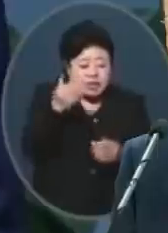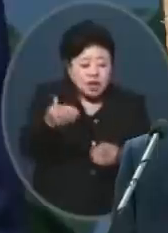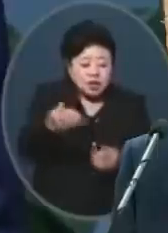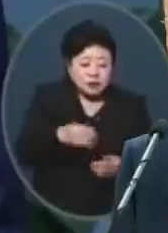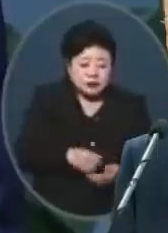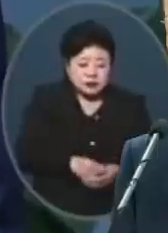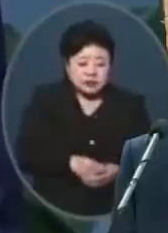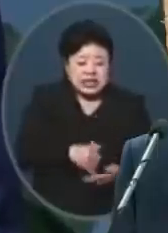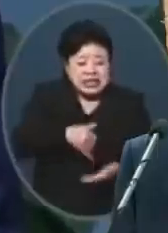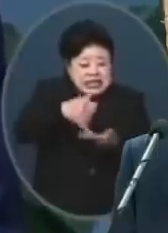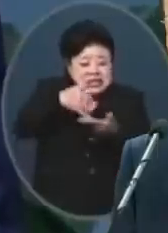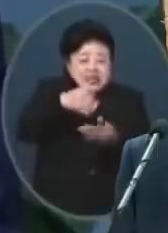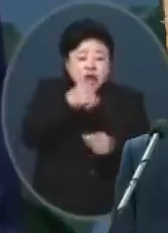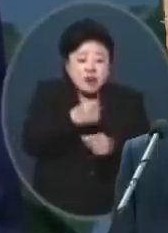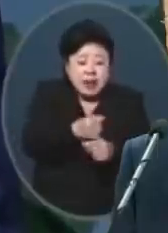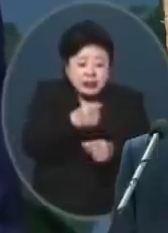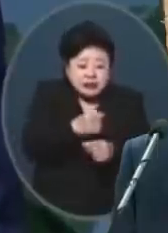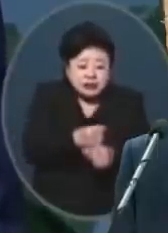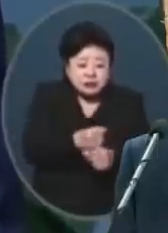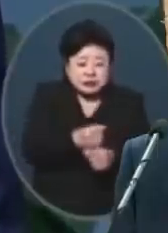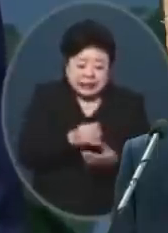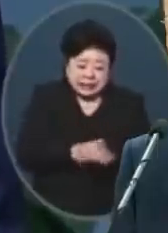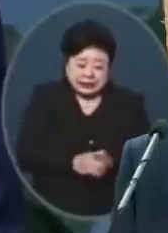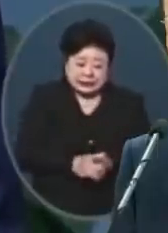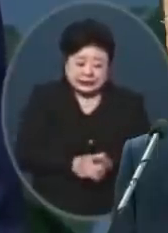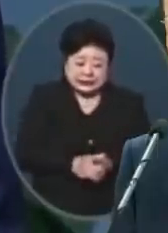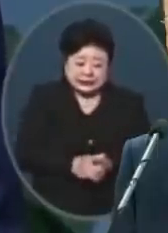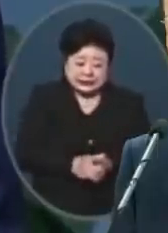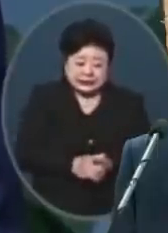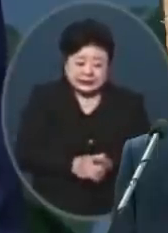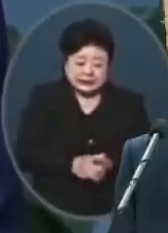새로운 인기를 만들어 주는 그런